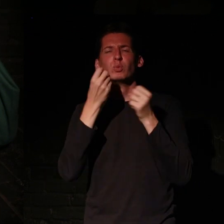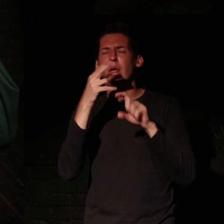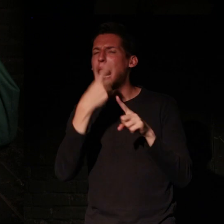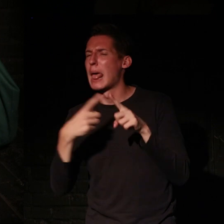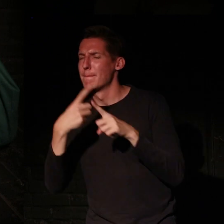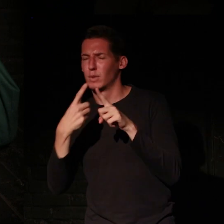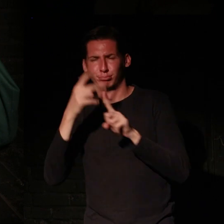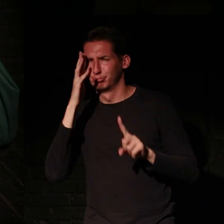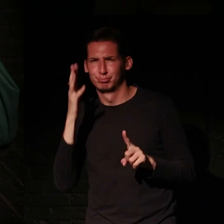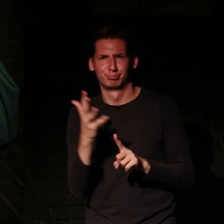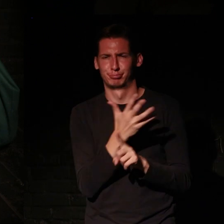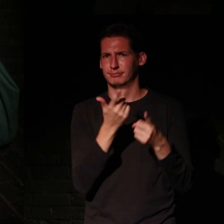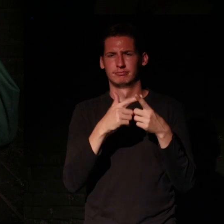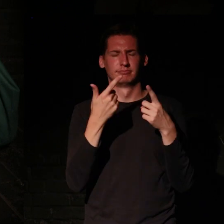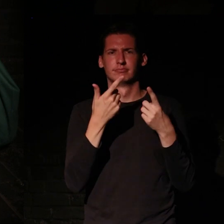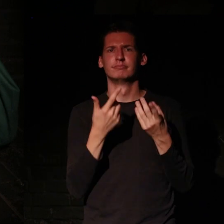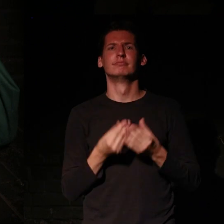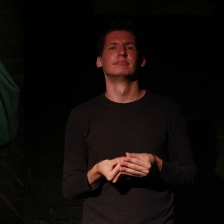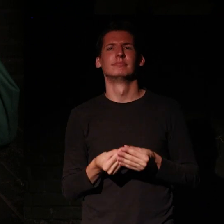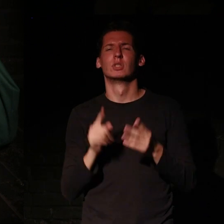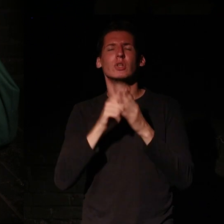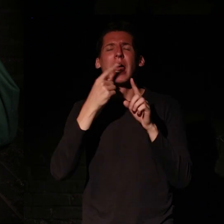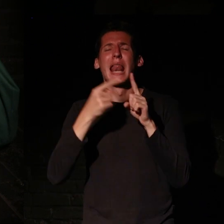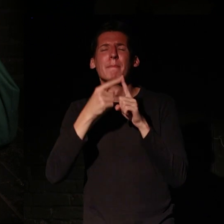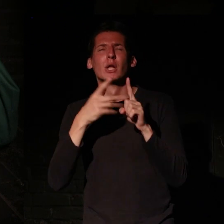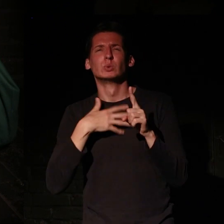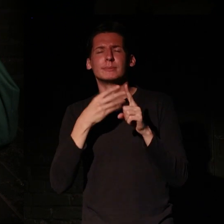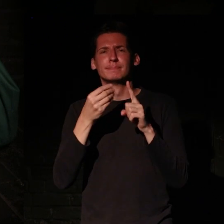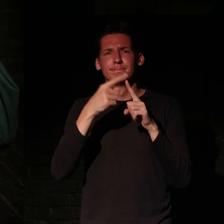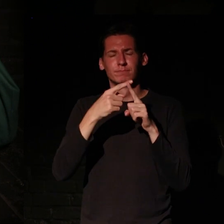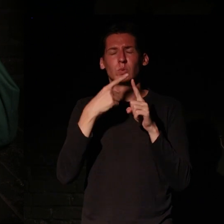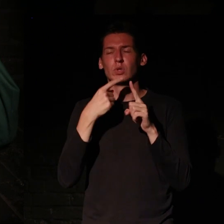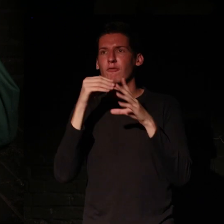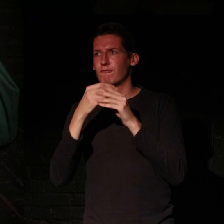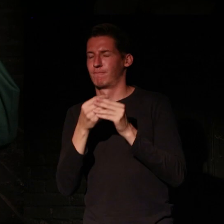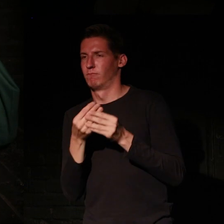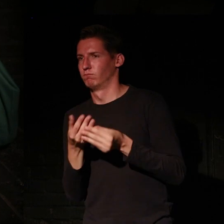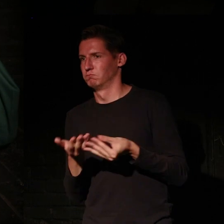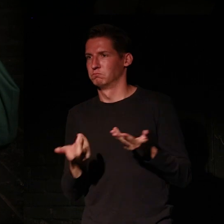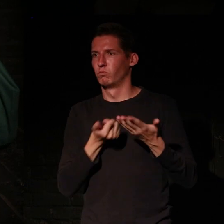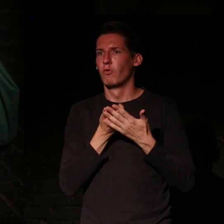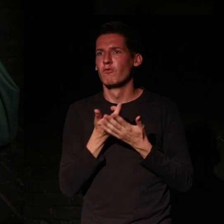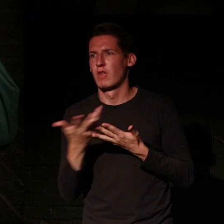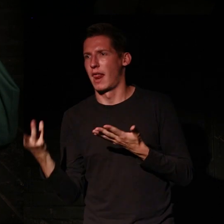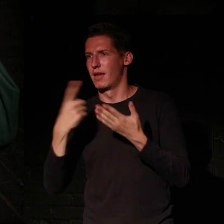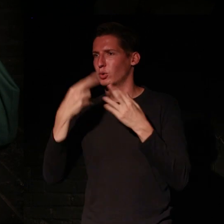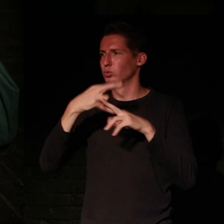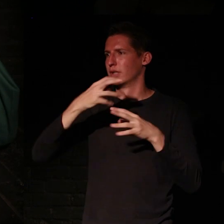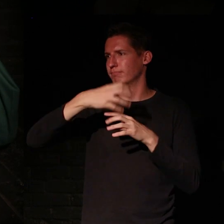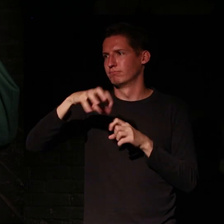element różnorodności i element też wielości, że są to różnego